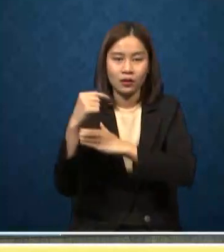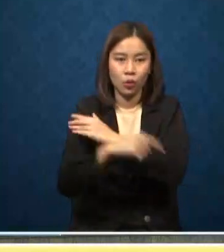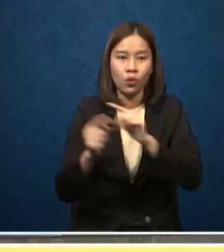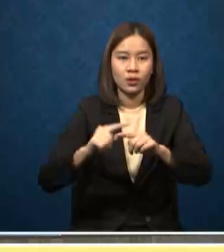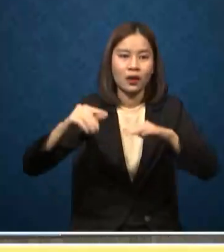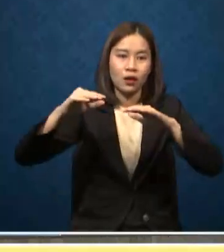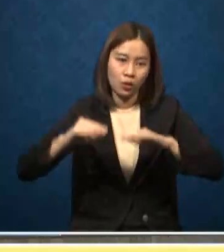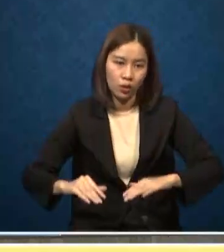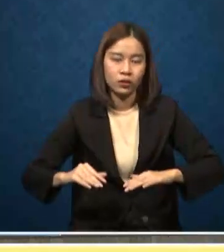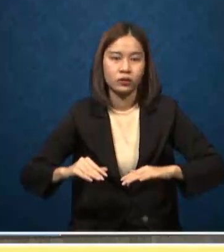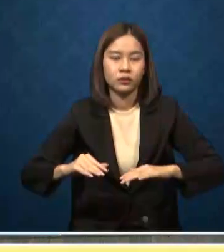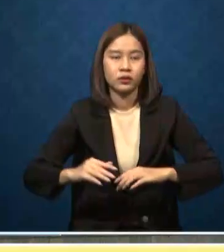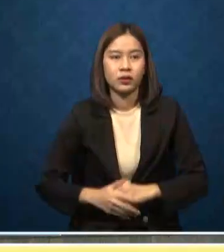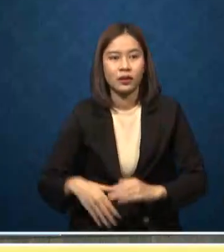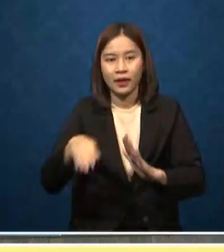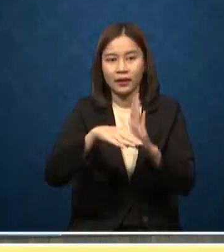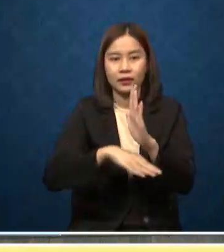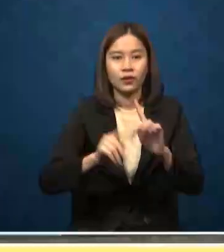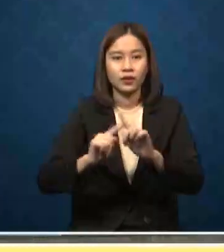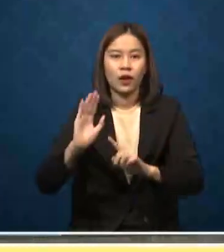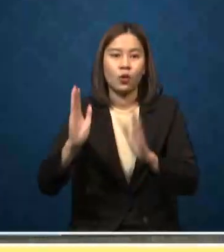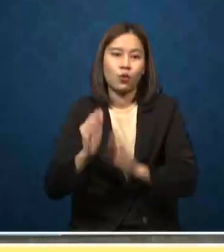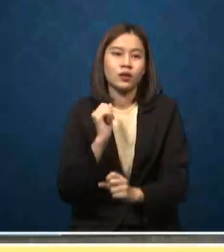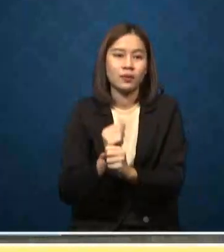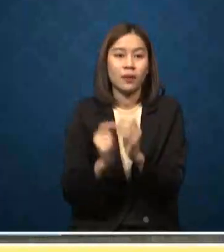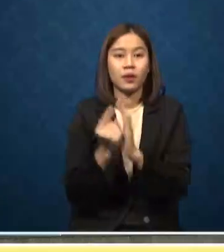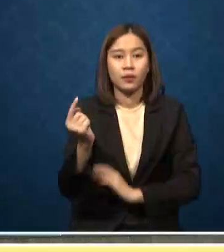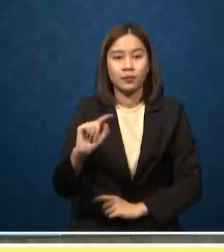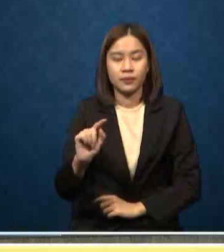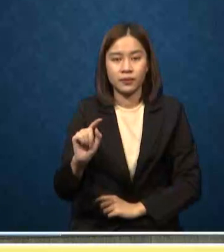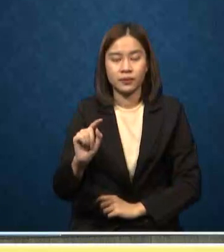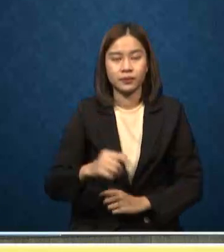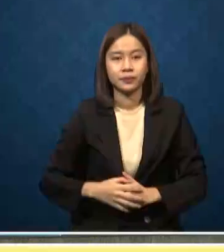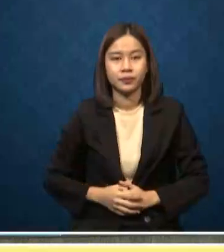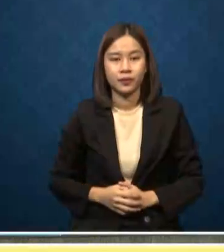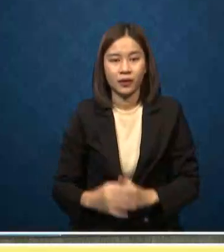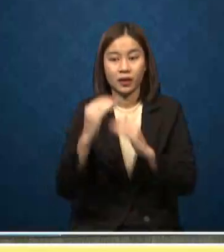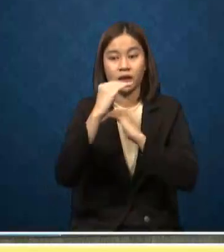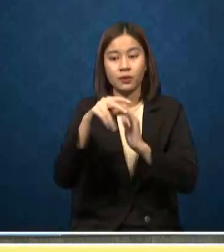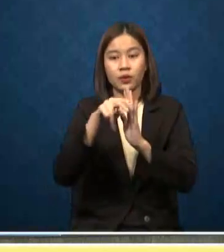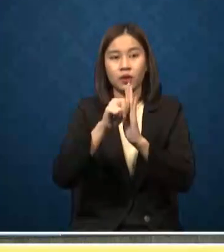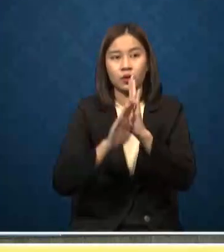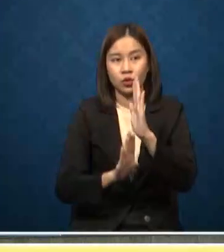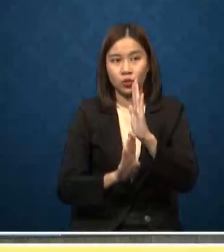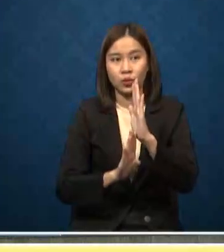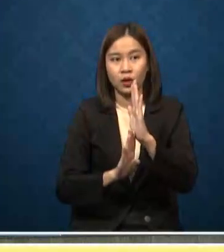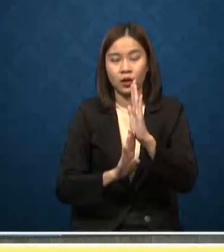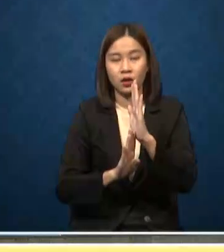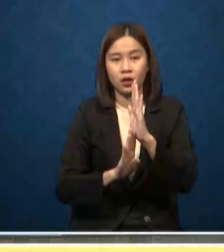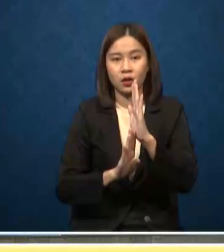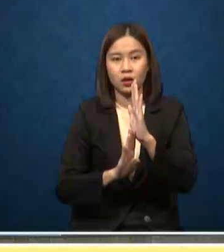ของเจ้าหน้าที่ของรัฐในขั้นตอนต่างๆตั้งแต่เรื่องของการกำหนดนโยบาย